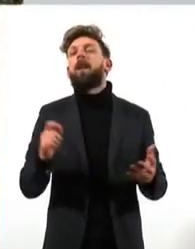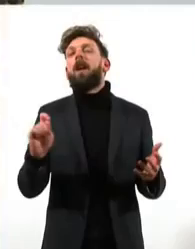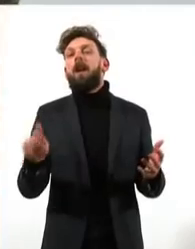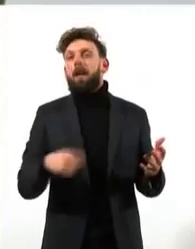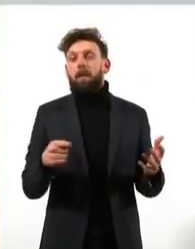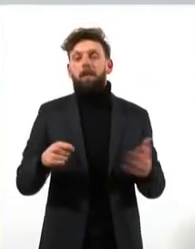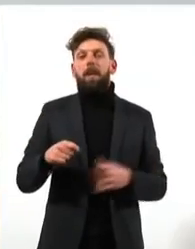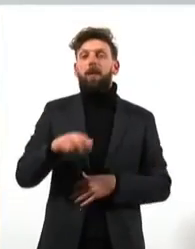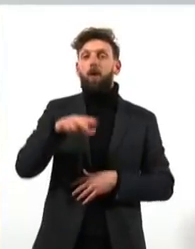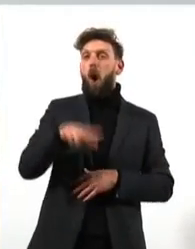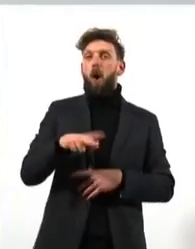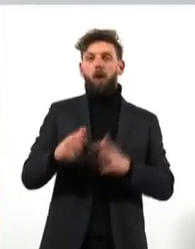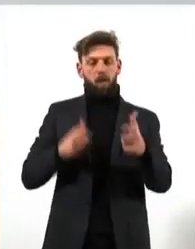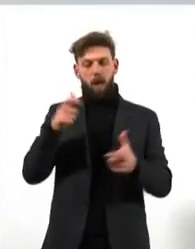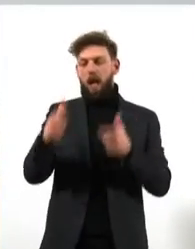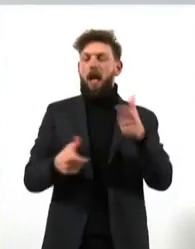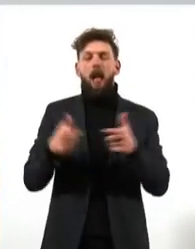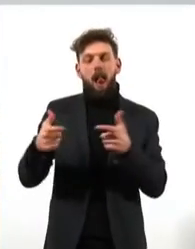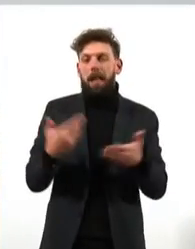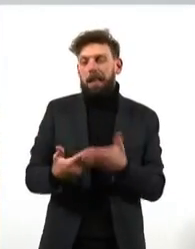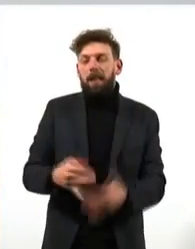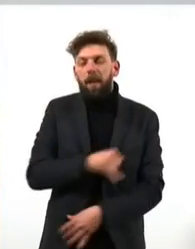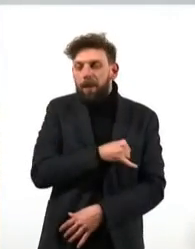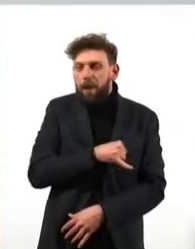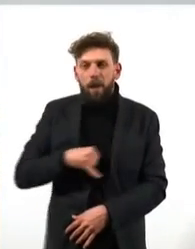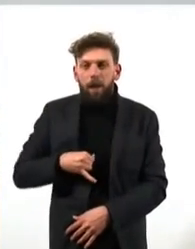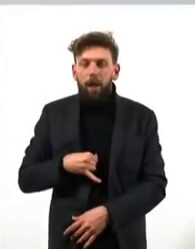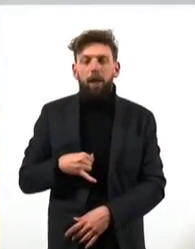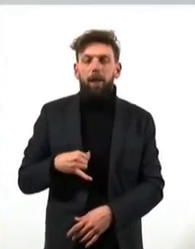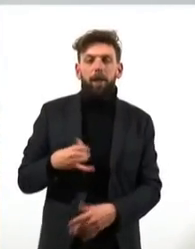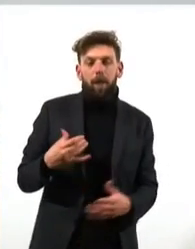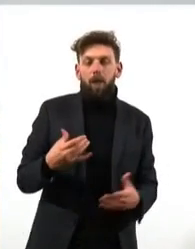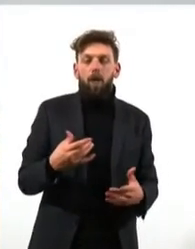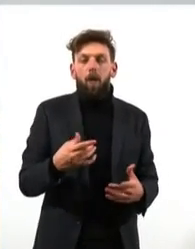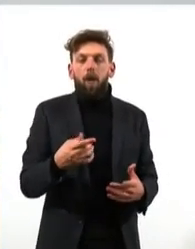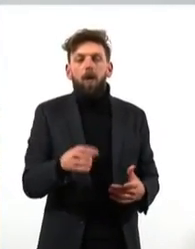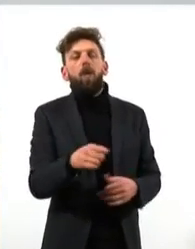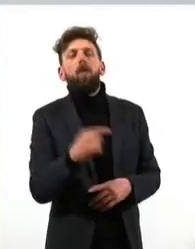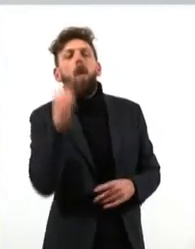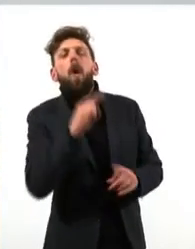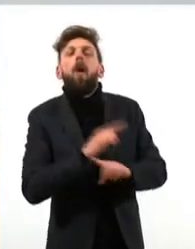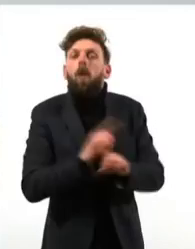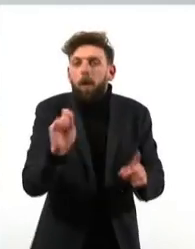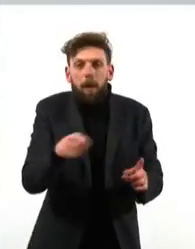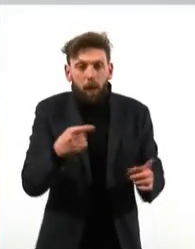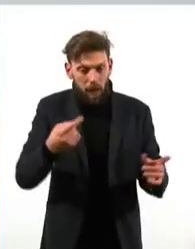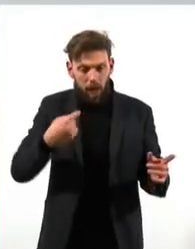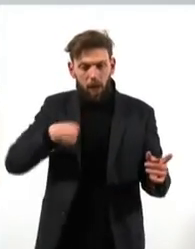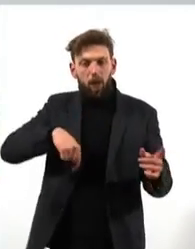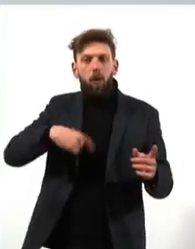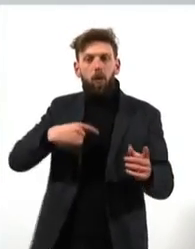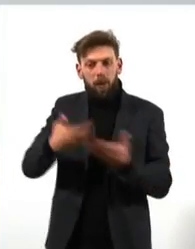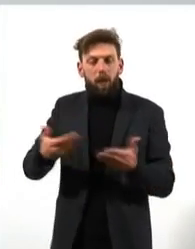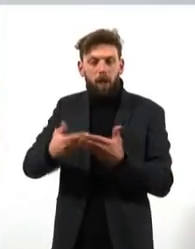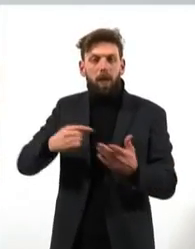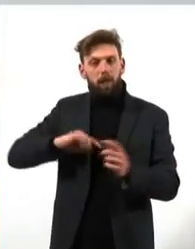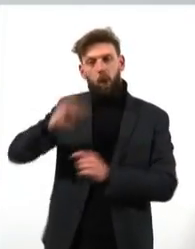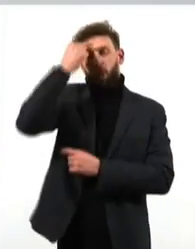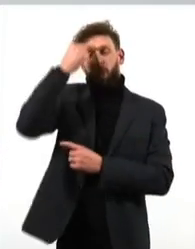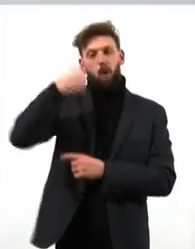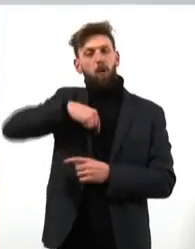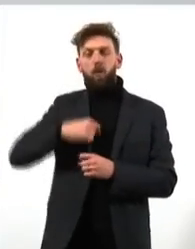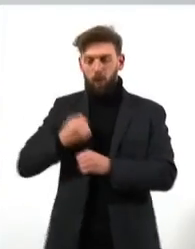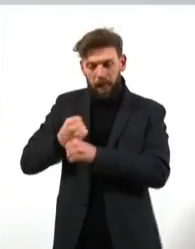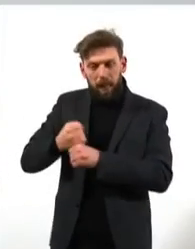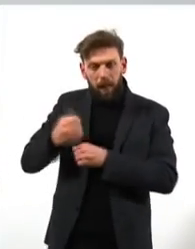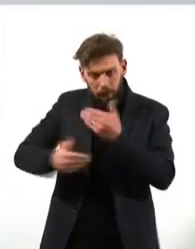logement est un fléau. Et personne ne vous dira que vous avez tort. Mais je peux vous assurer qu'on travaille beaucoup. Mais peut-être, je pense que sur